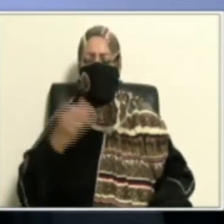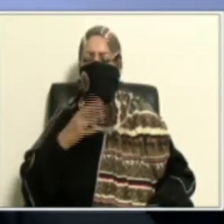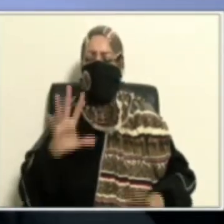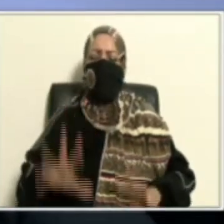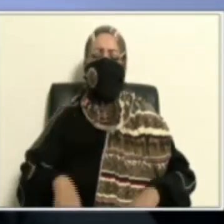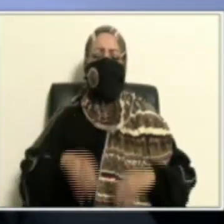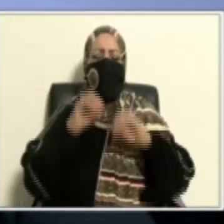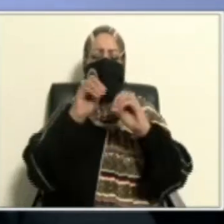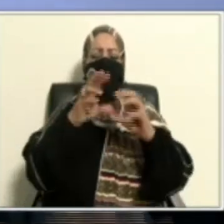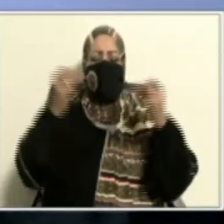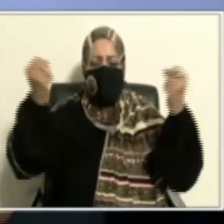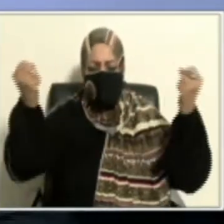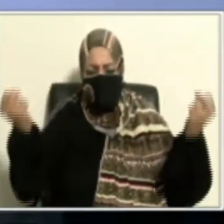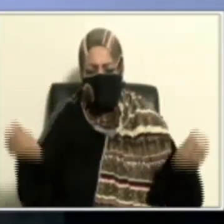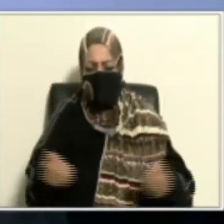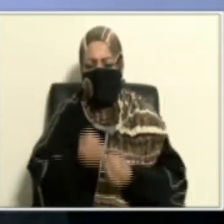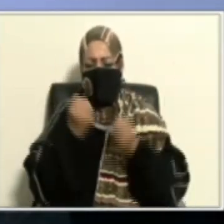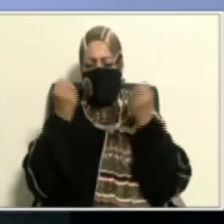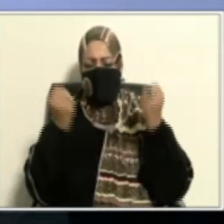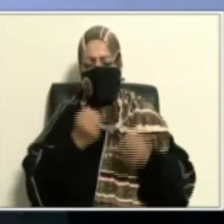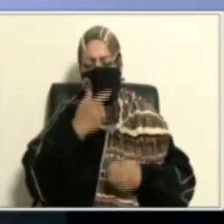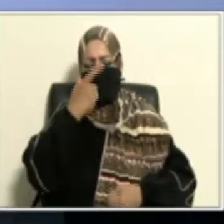اتركها وتفرغ للحديث.